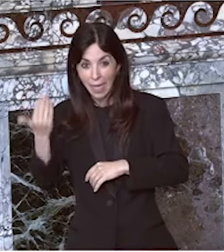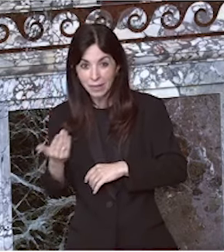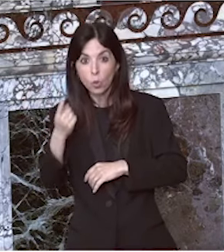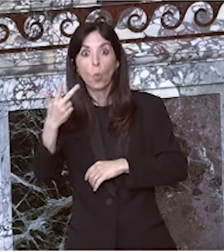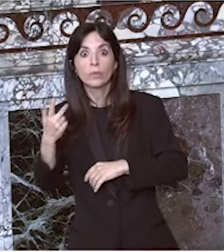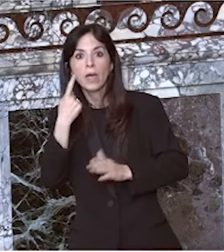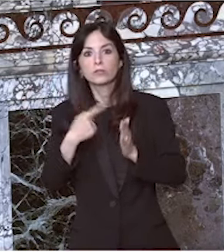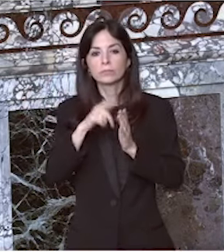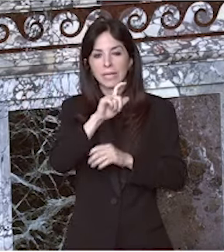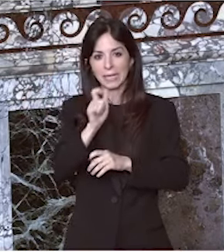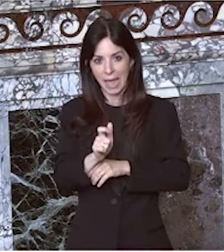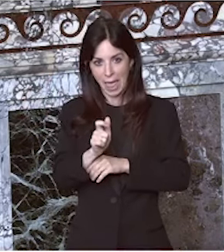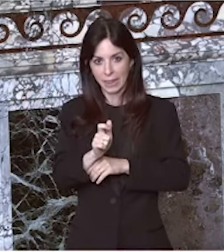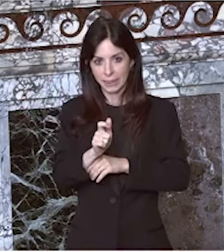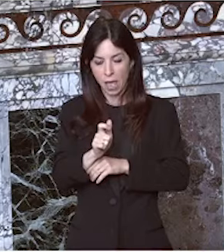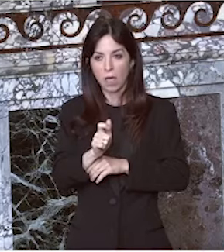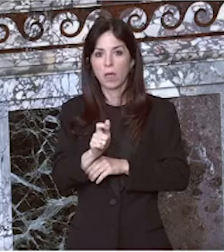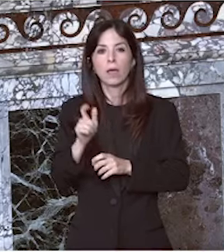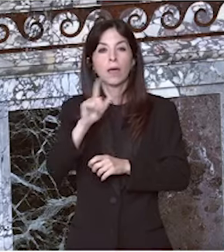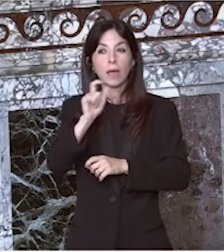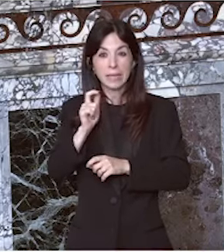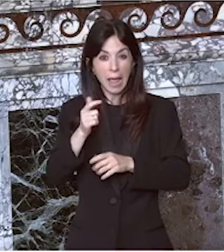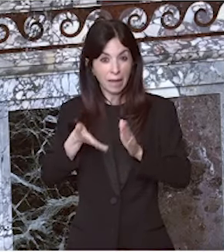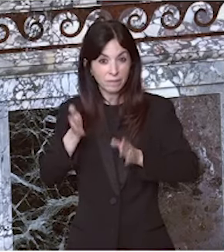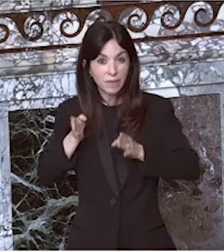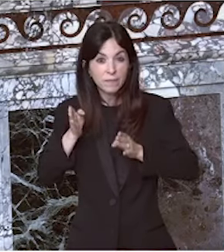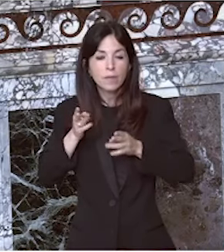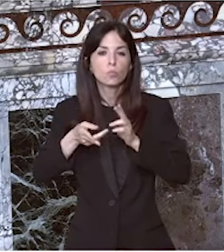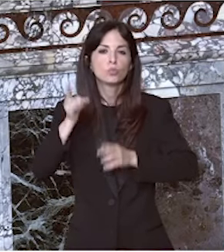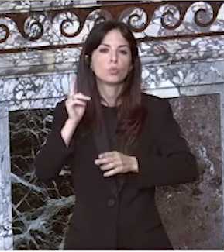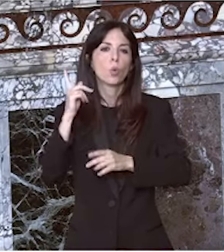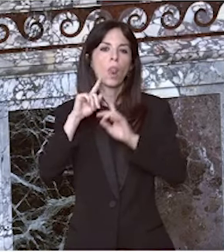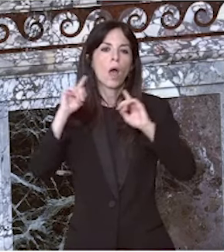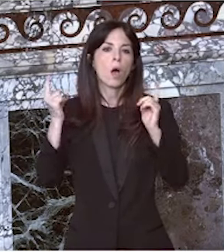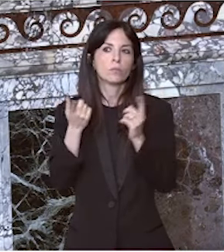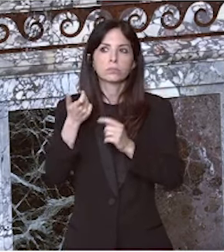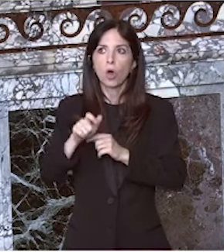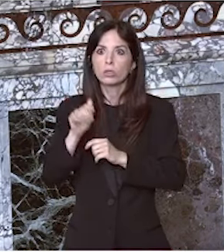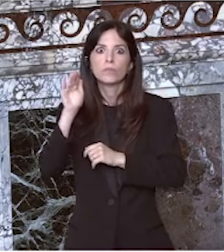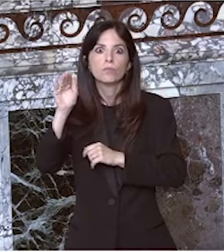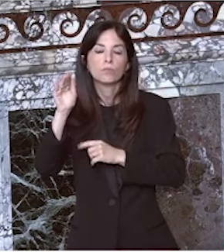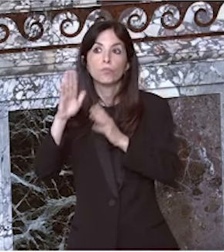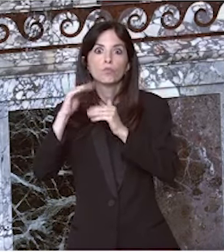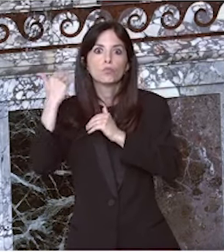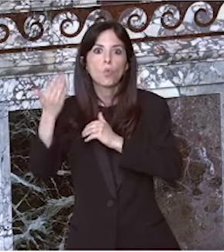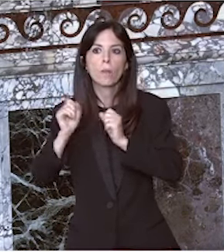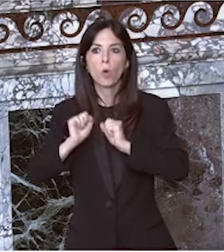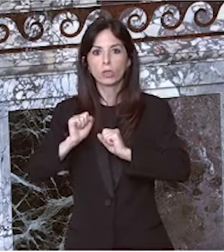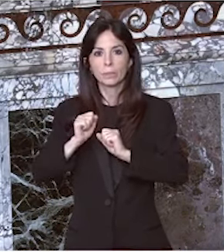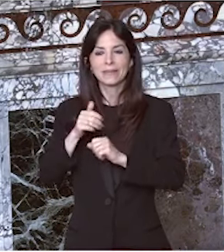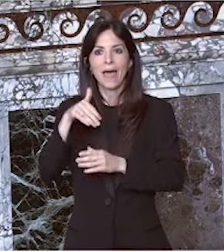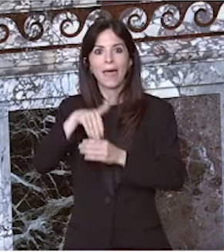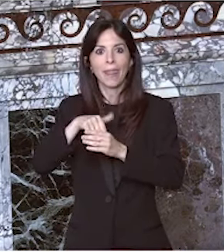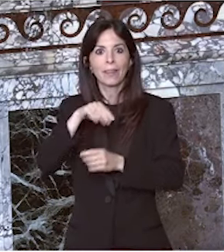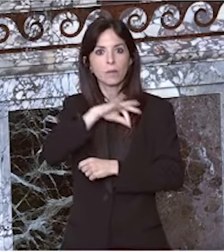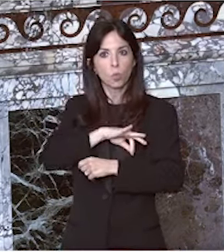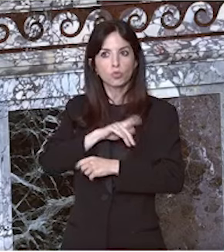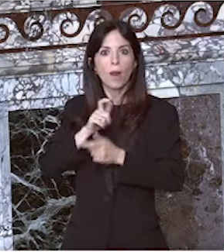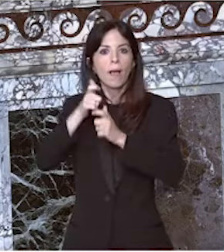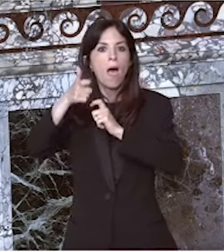Italia. Hanno lasciato il paese soprattutto i laureati, attratti da opportunità retributive e di carriera decisamente